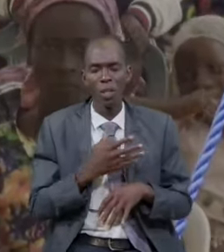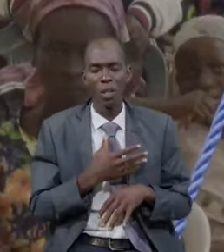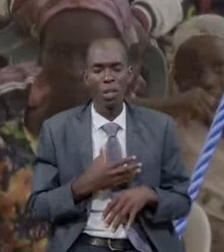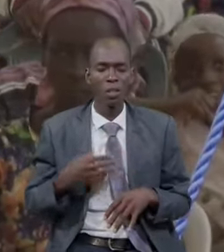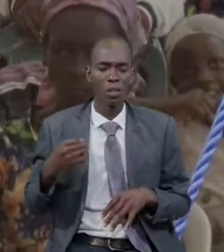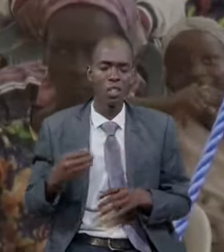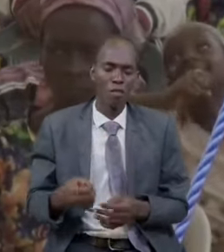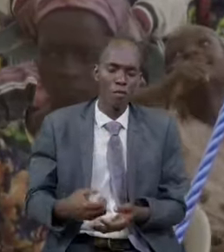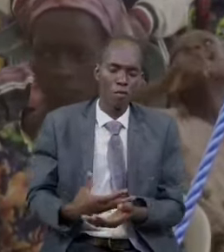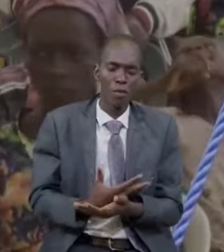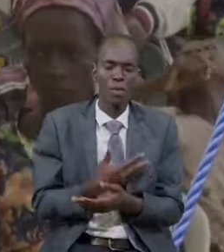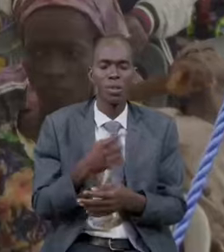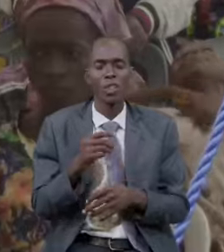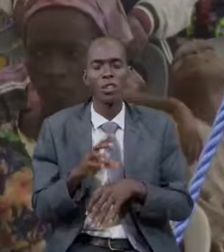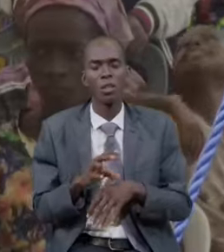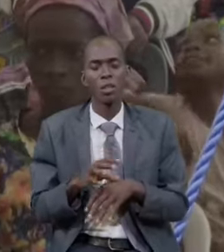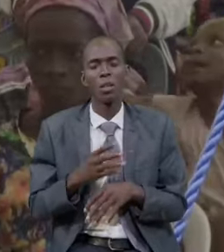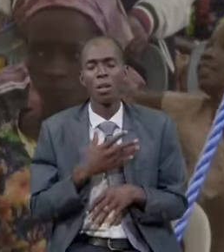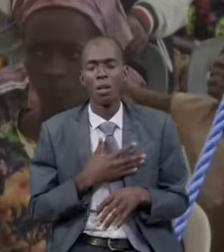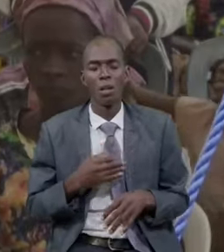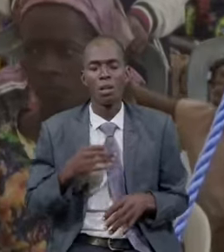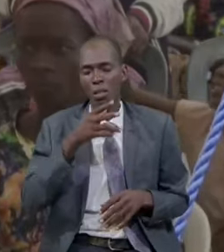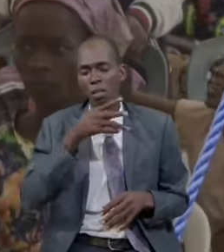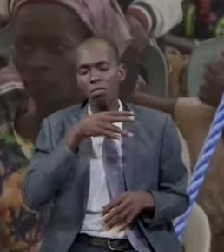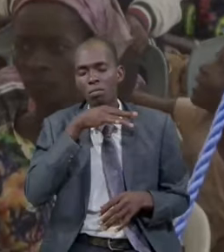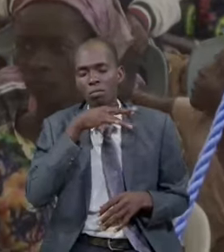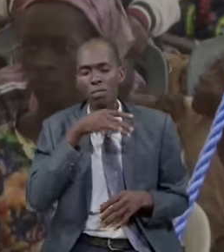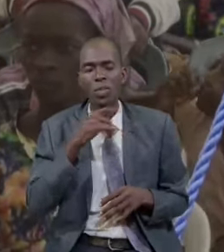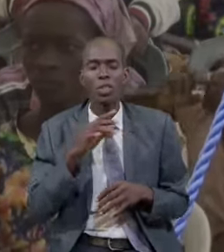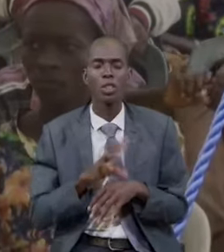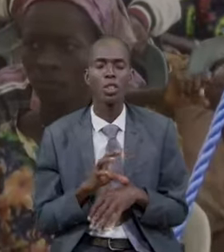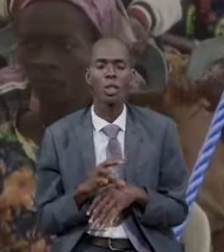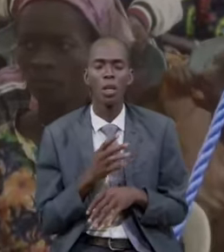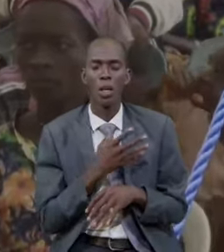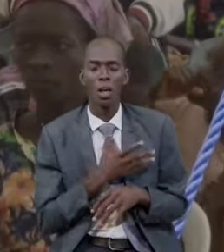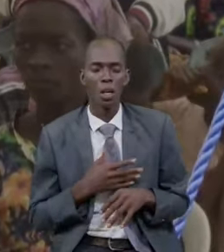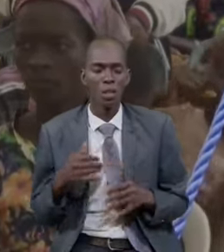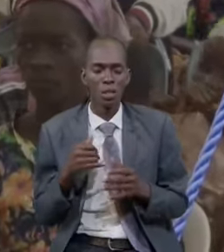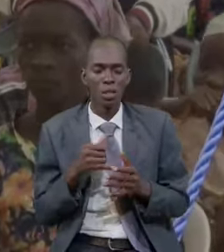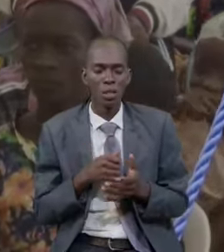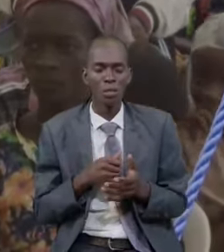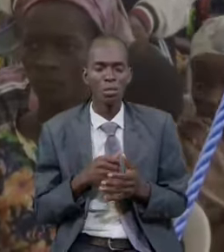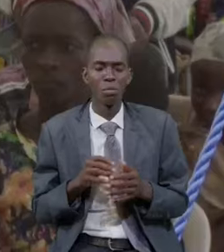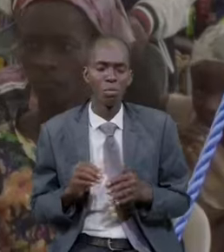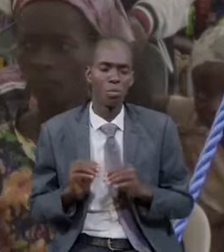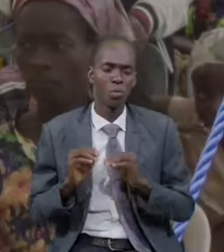d'influencer l'Église et de corrompre l'Église. Et de transmettre